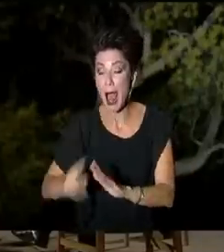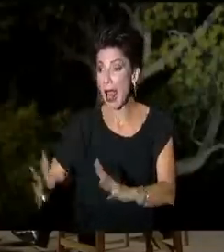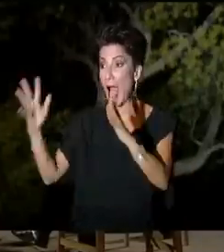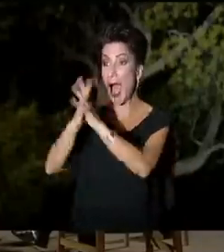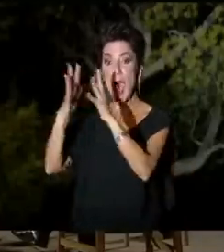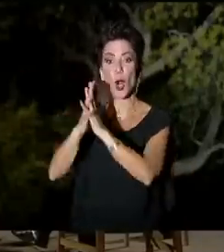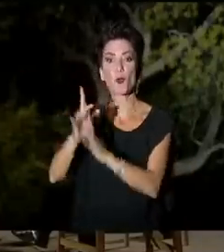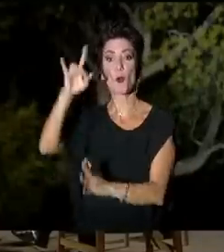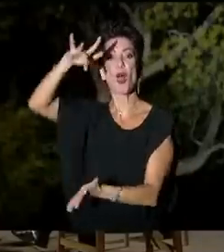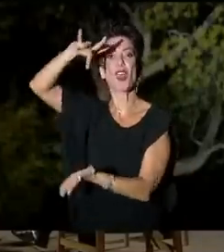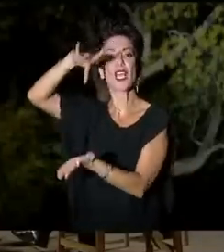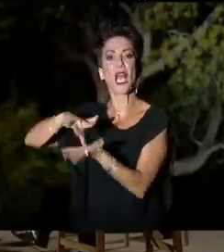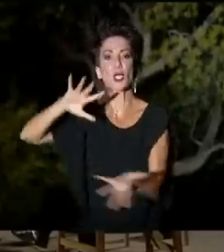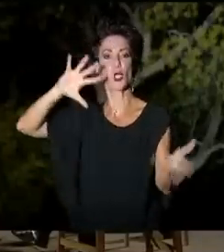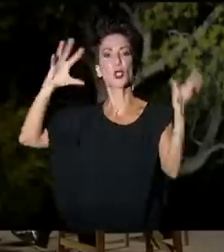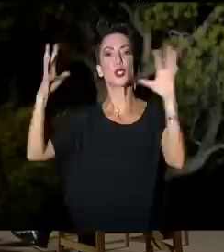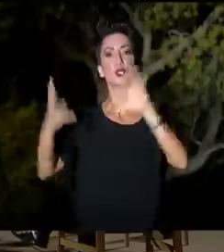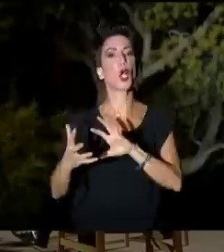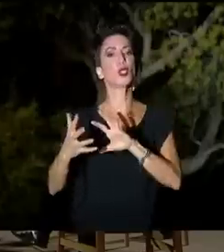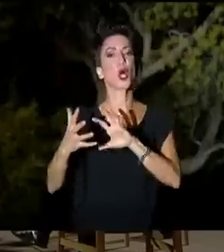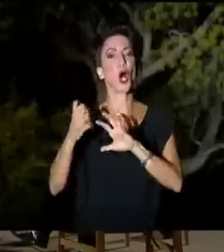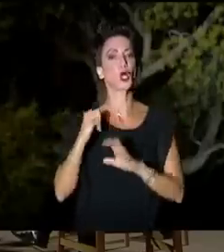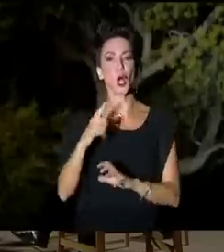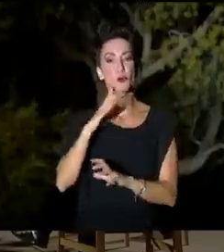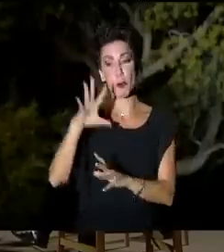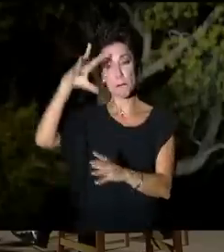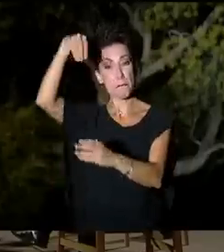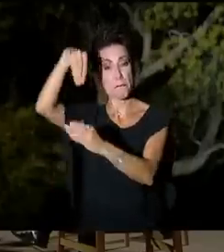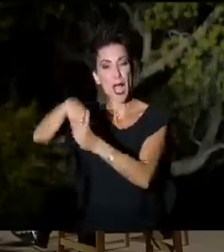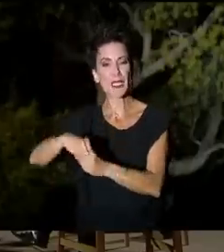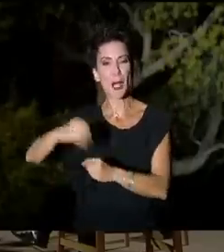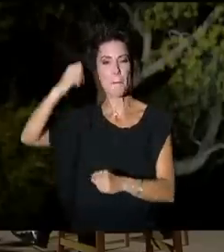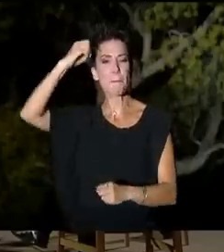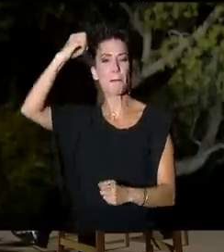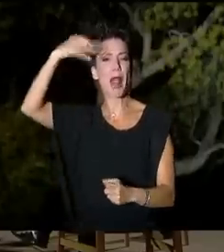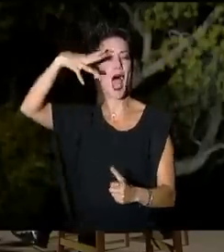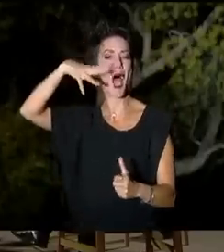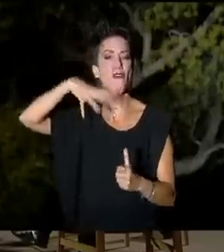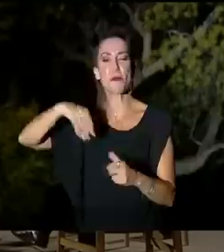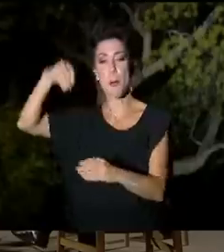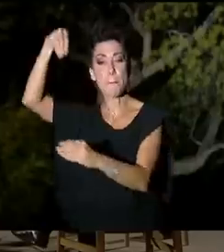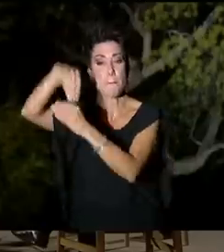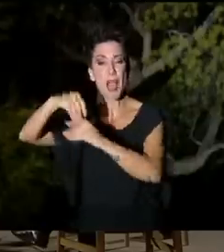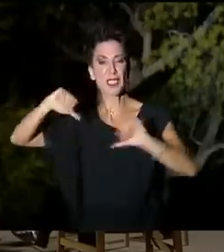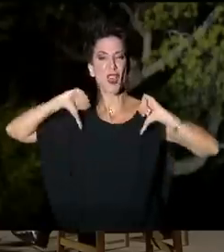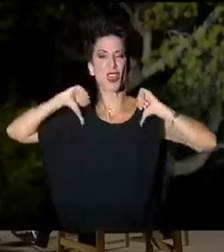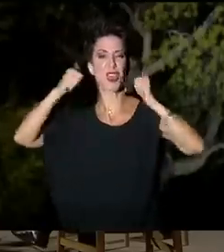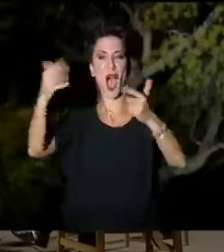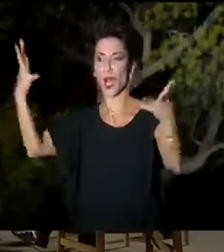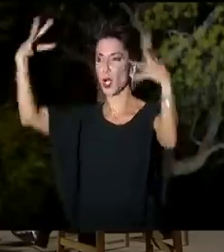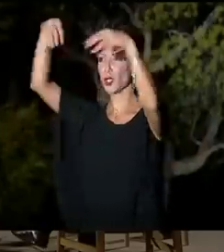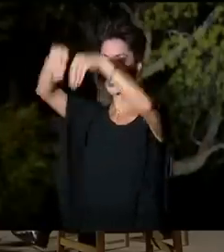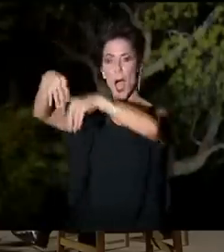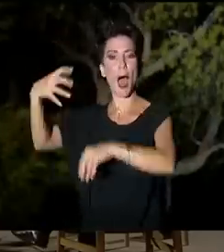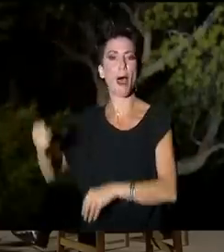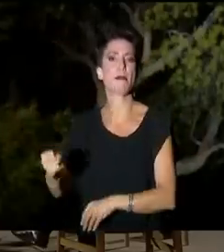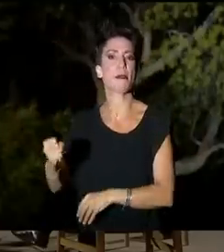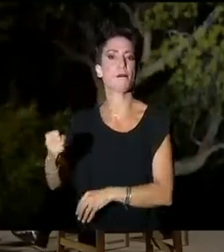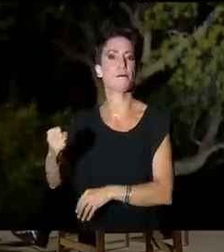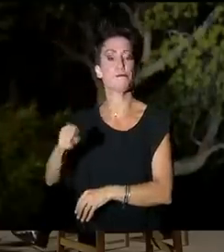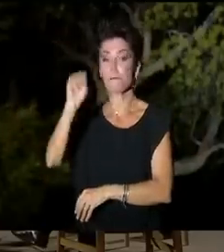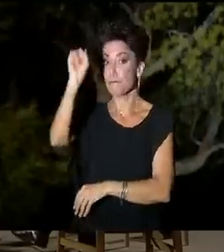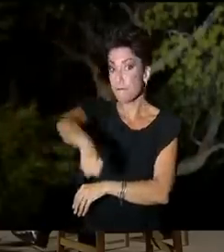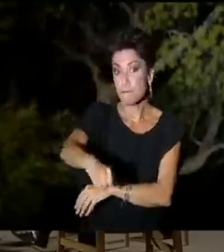του κόσμου που κατοικείται ταυτόχρονα από το πνεύμα και από το θάρρος. Σήμερα ξέρουμε πως η Ελλάδα δημιούργησε